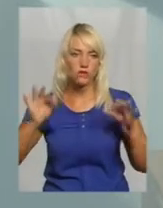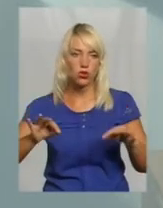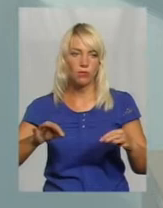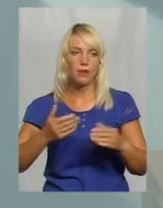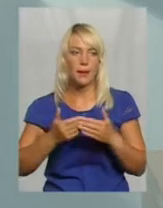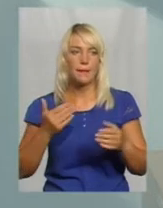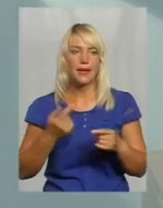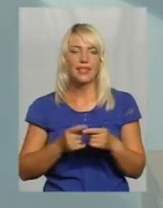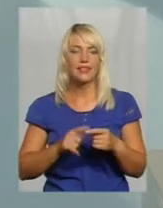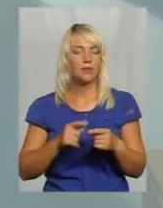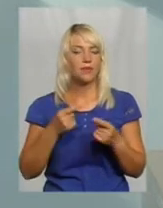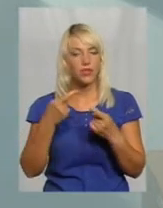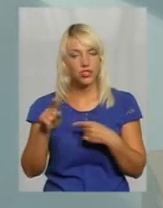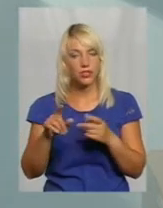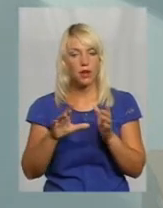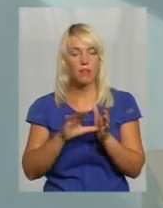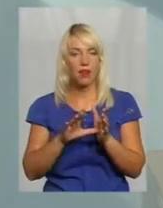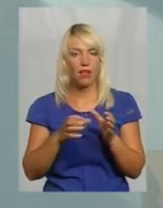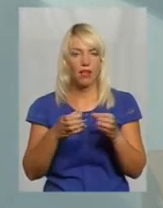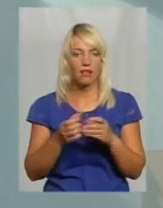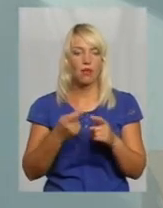не ця бригада, це був керівник